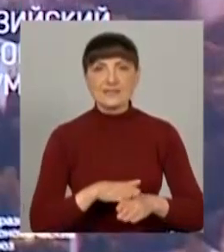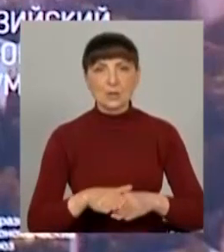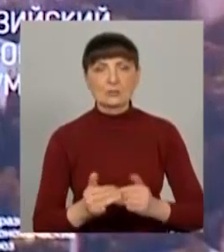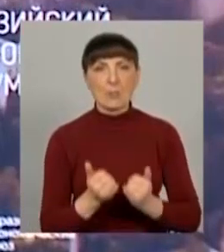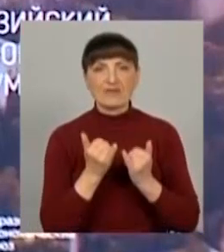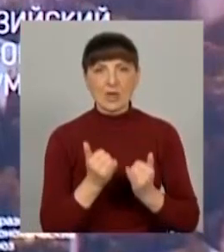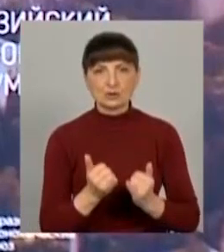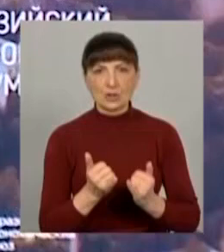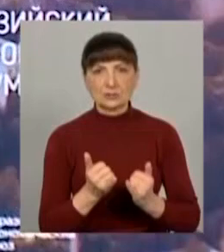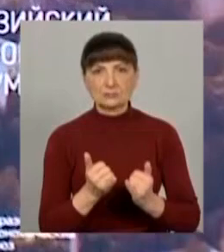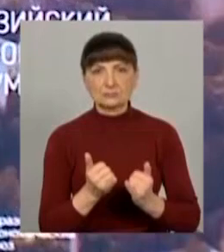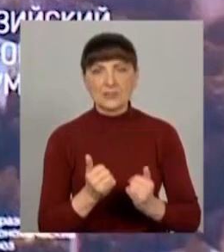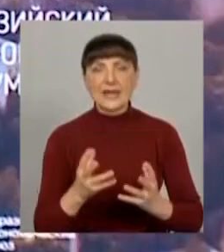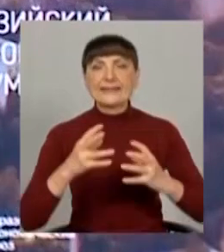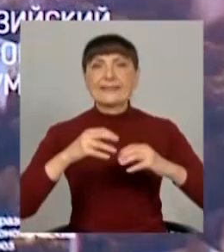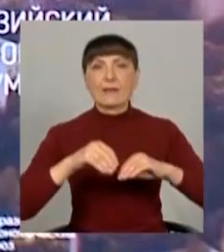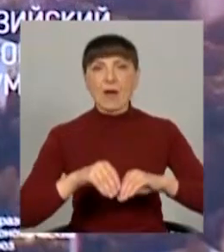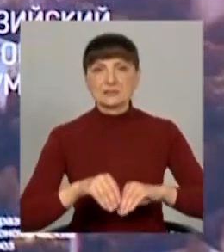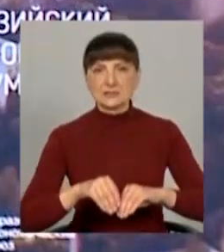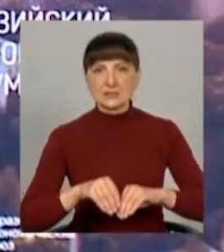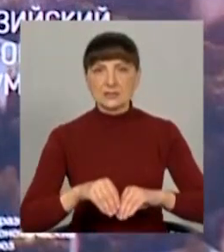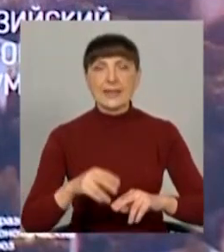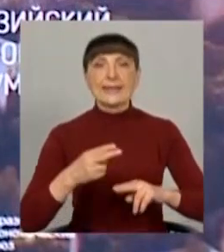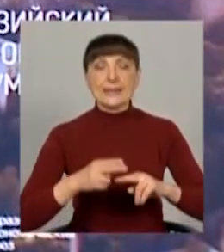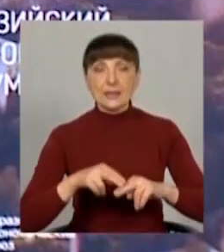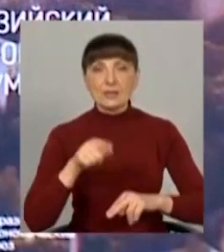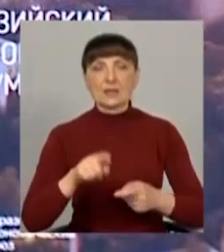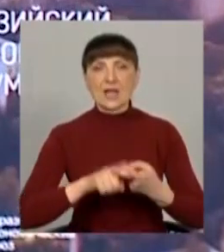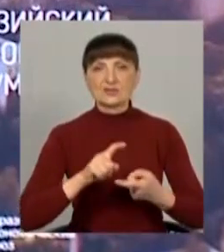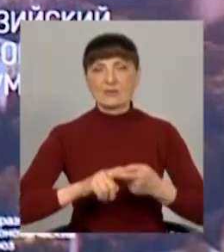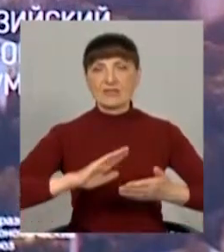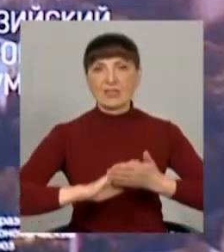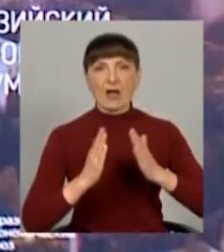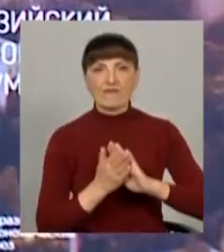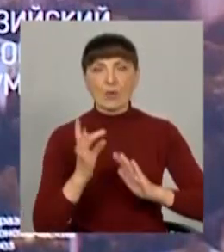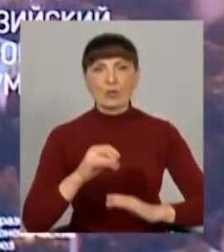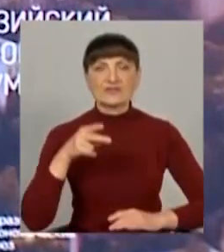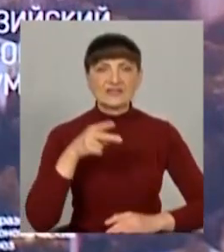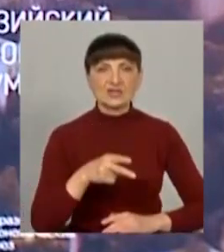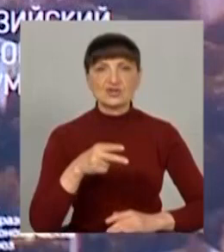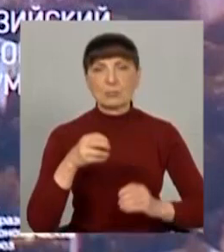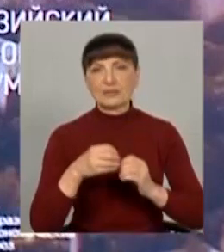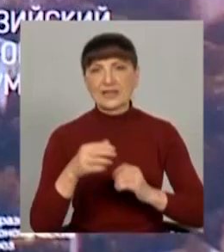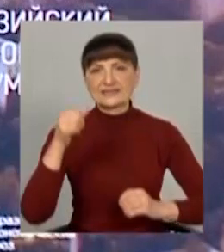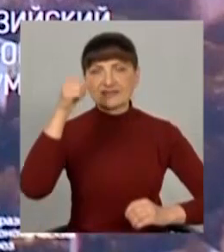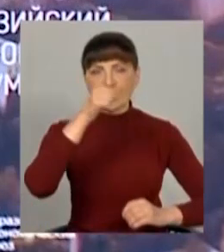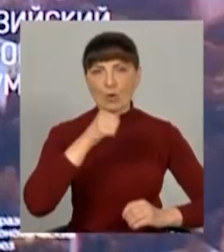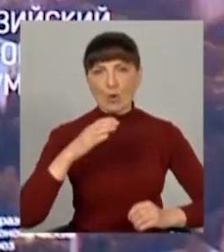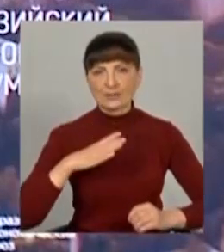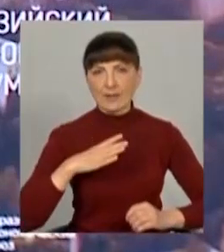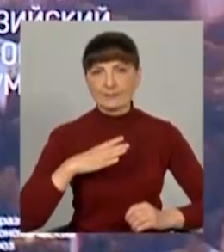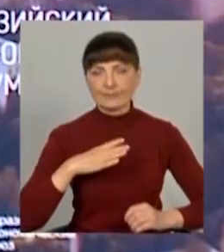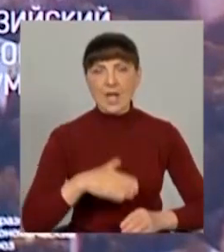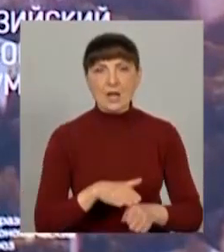привержен интеграции именно на основе договора от 2015 года. То